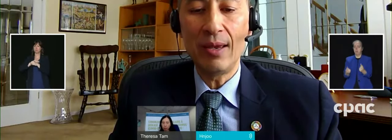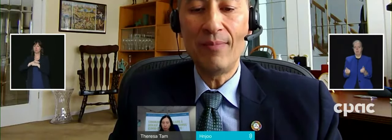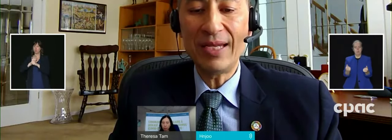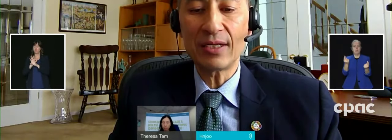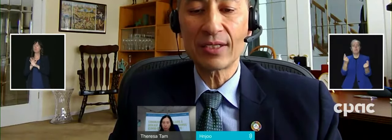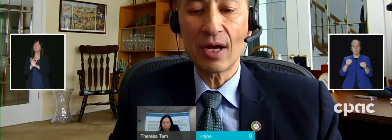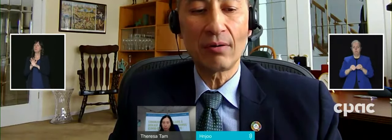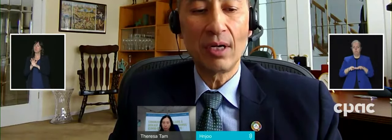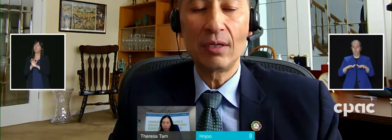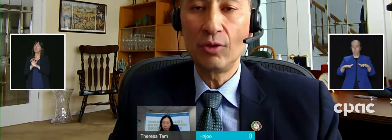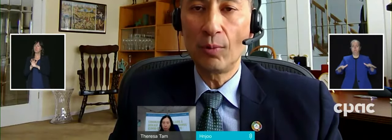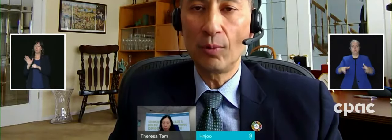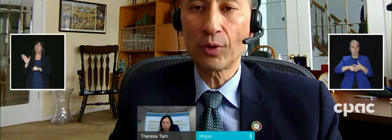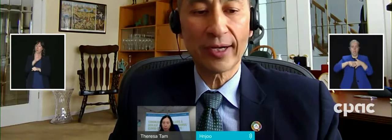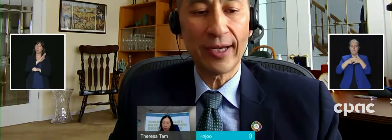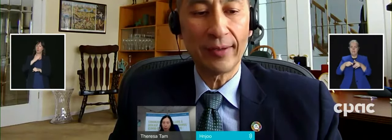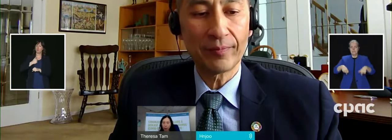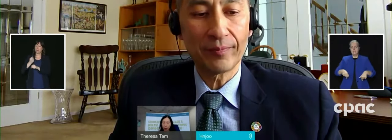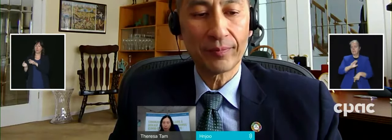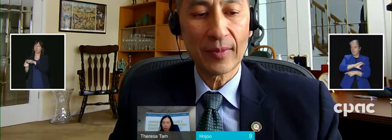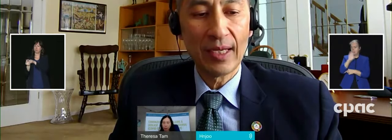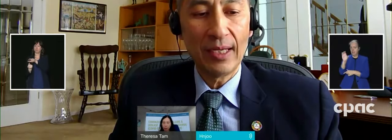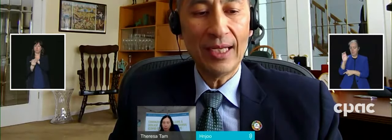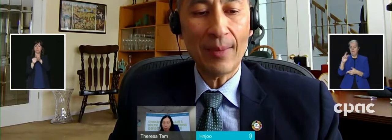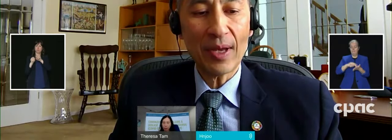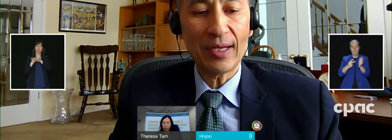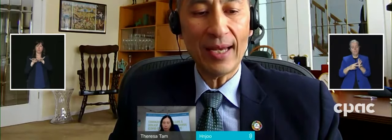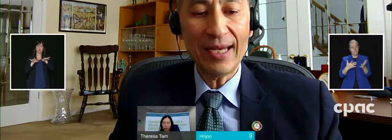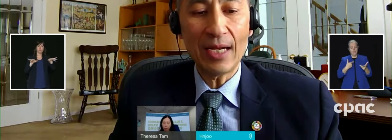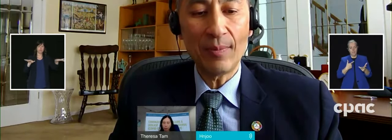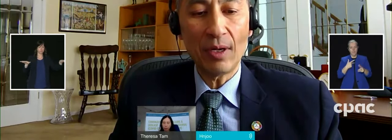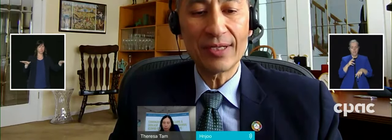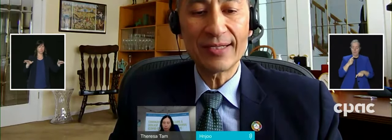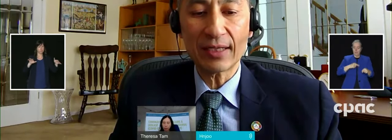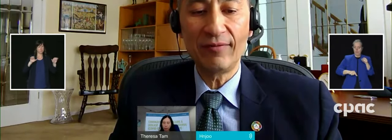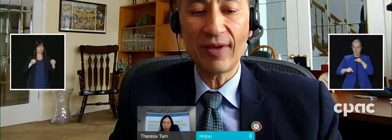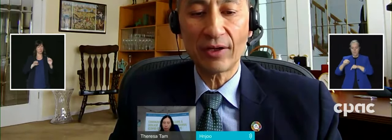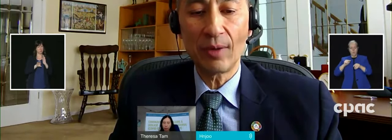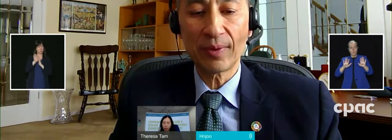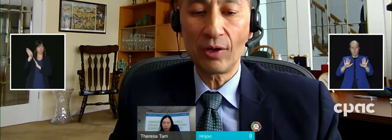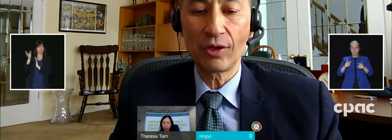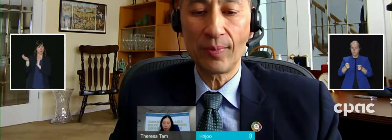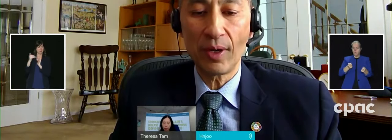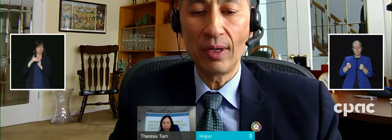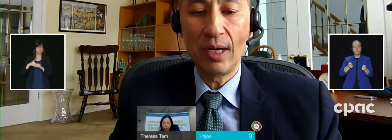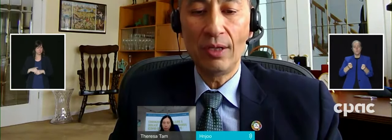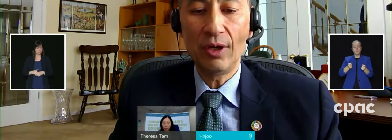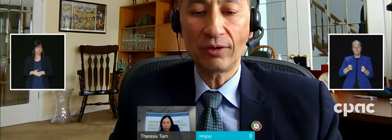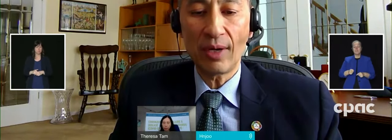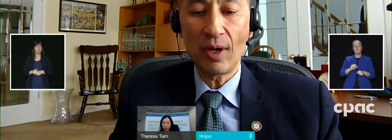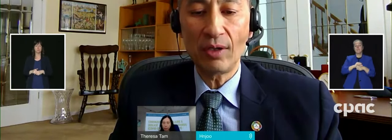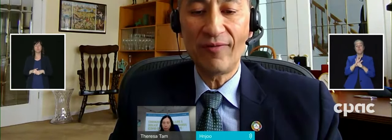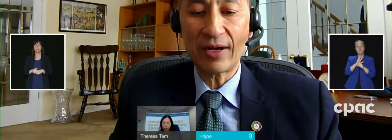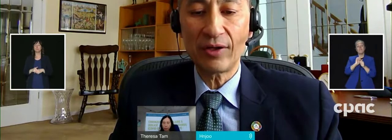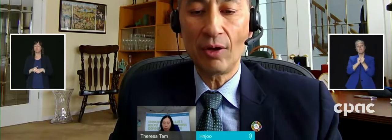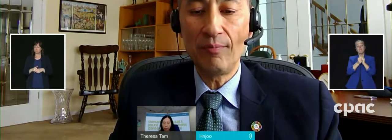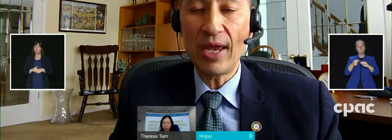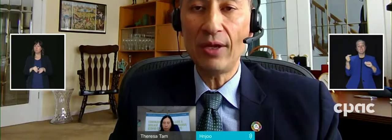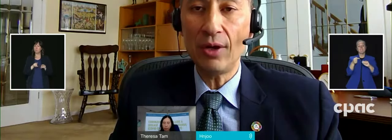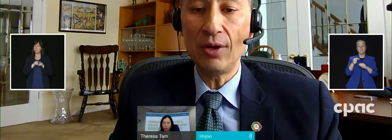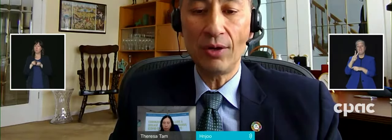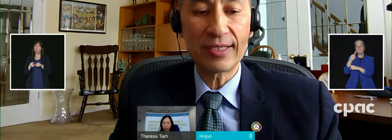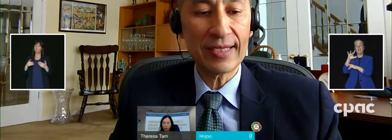pays, menaçant nos progrès. Il apparaît également que certains variants préoccupants, notamment le